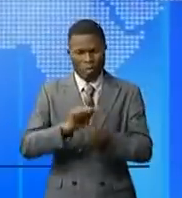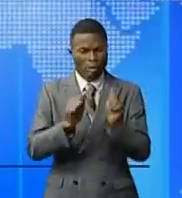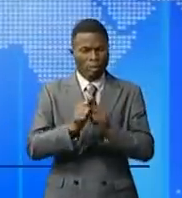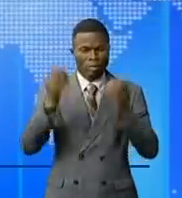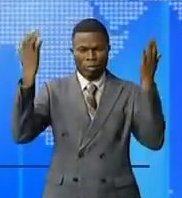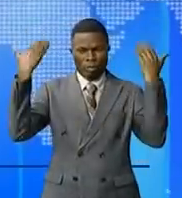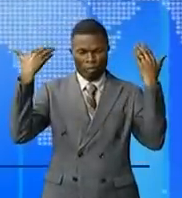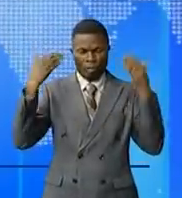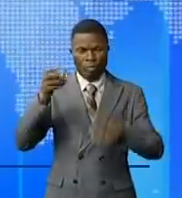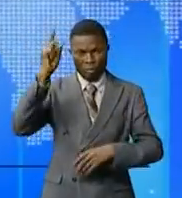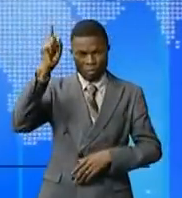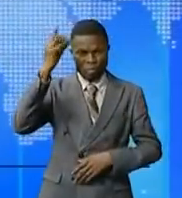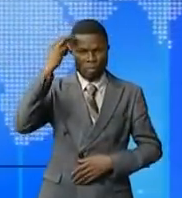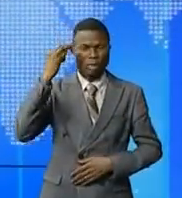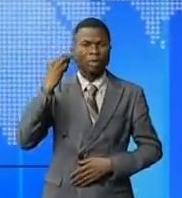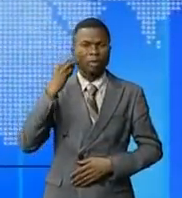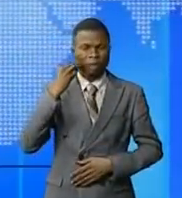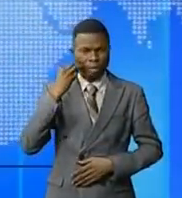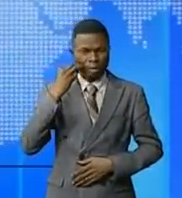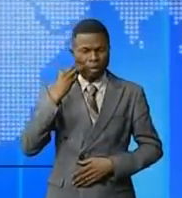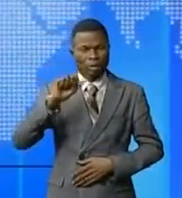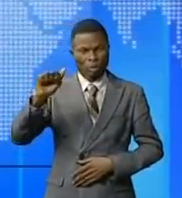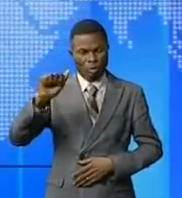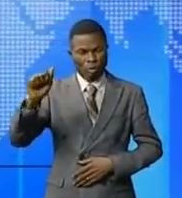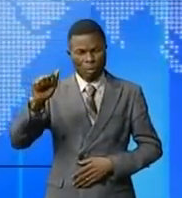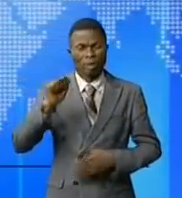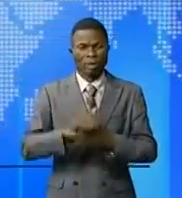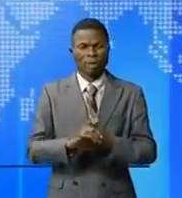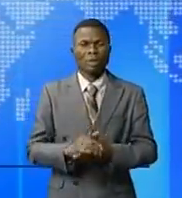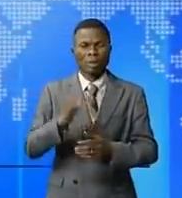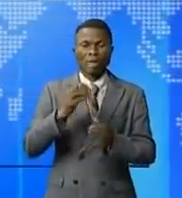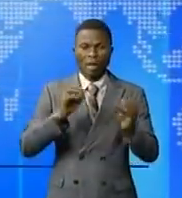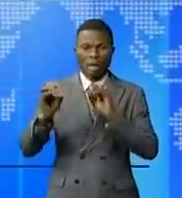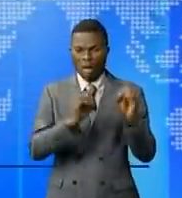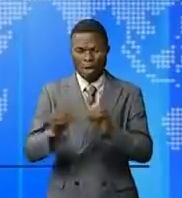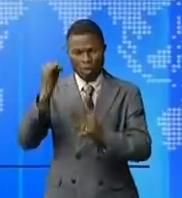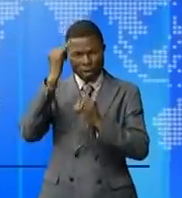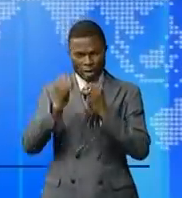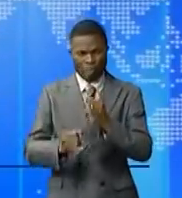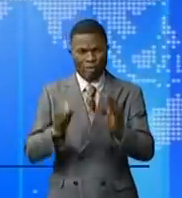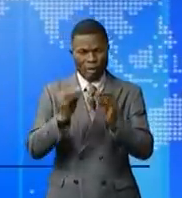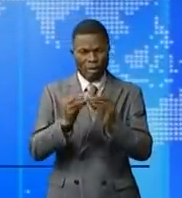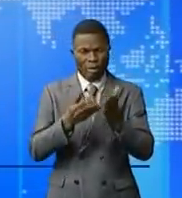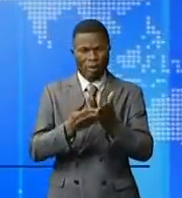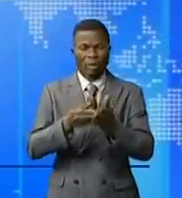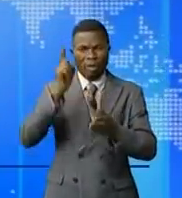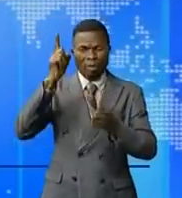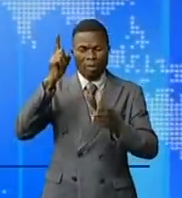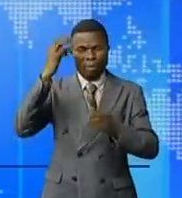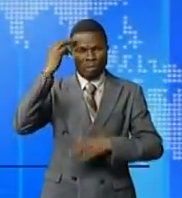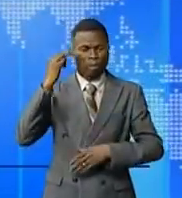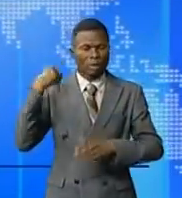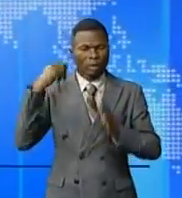passé. Le Premier ministre Jean-Michel Sama Lukunde Kyenge a clôturé ses assises. Le chef du gouvernement a par la